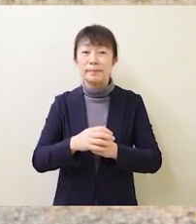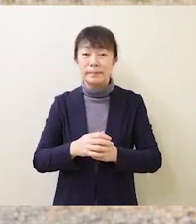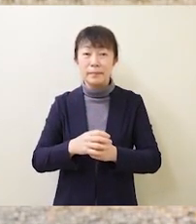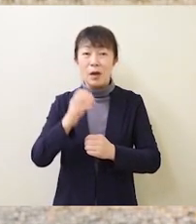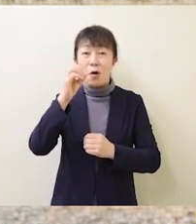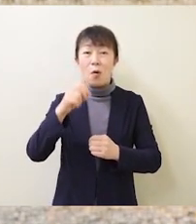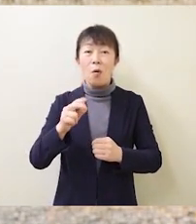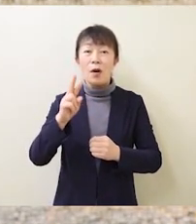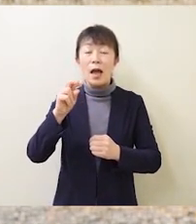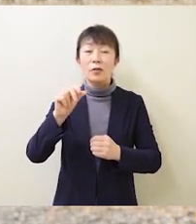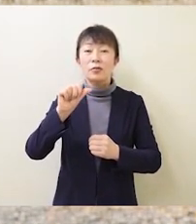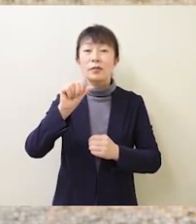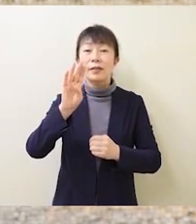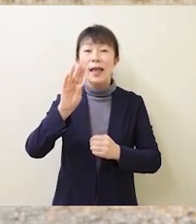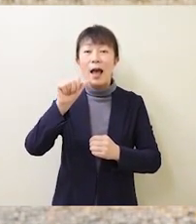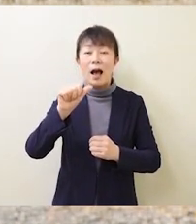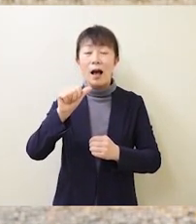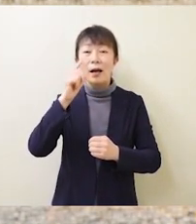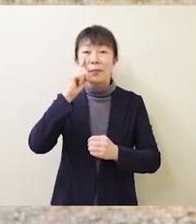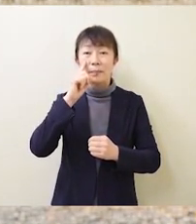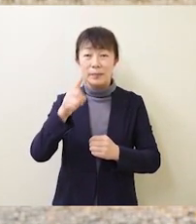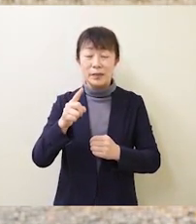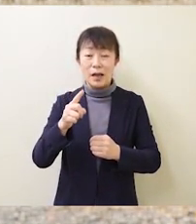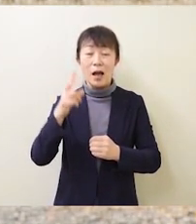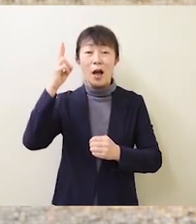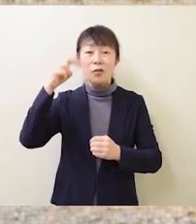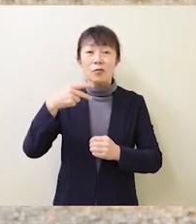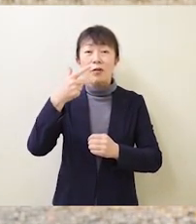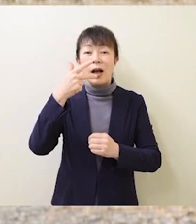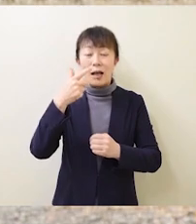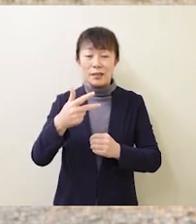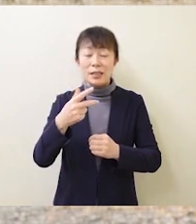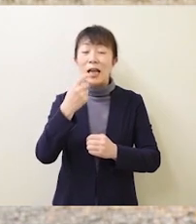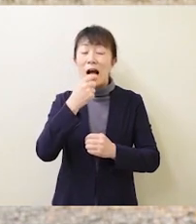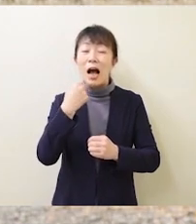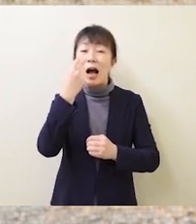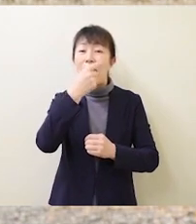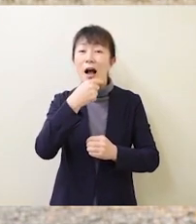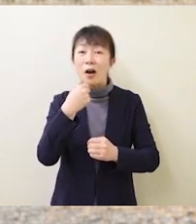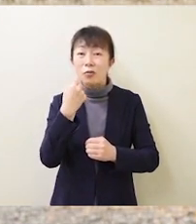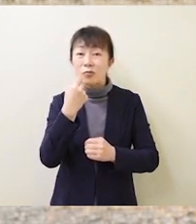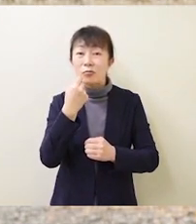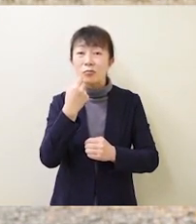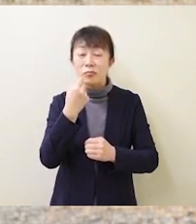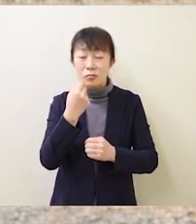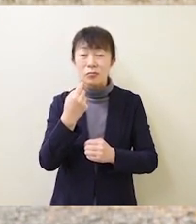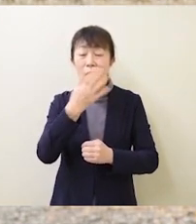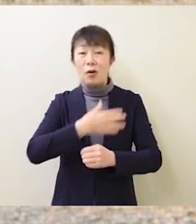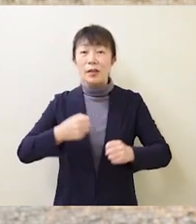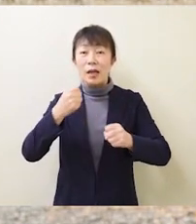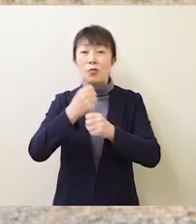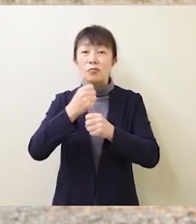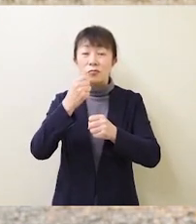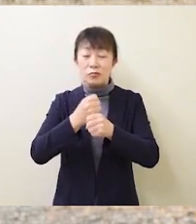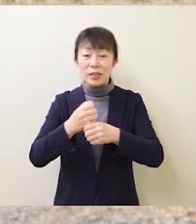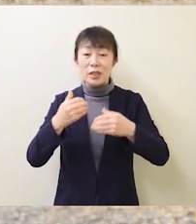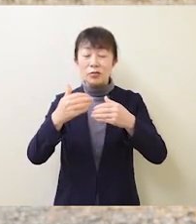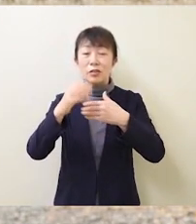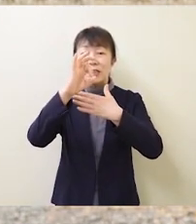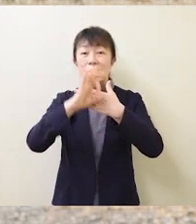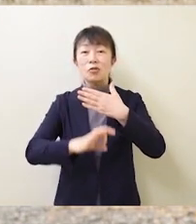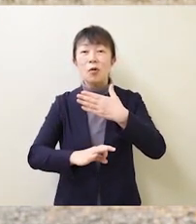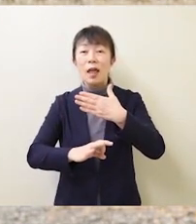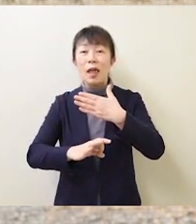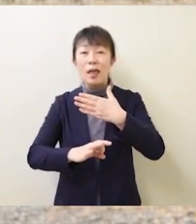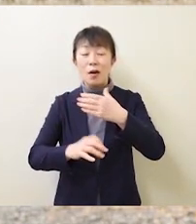から、オーラルケアに着目した横須賀市歯及び口腔の健康づくり推進条